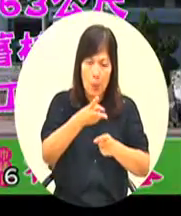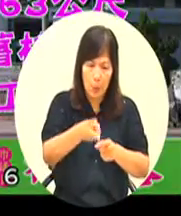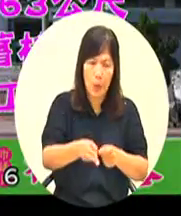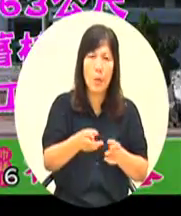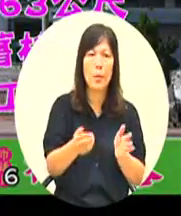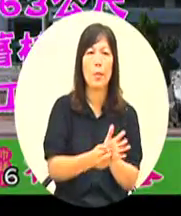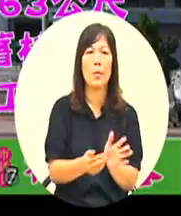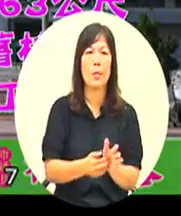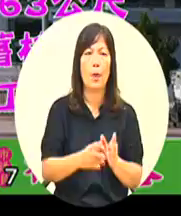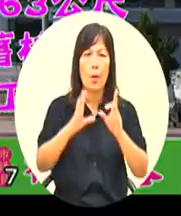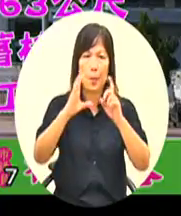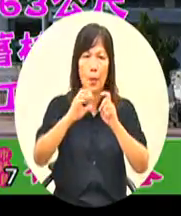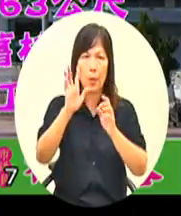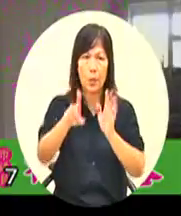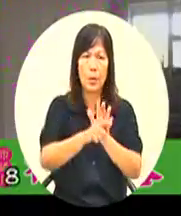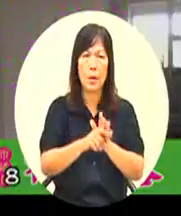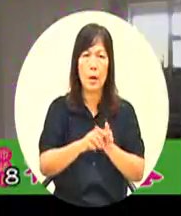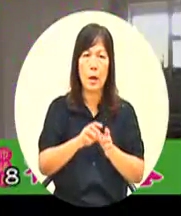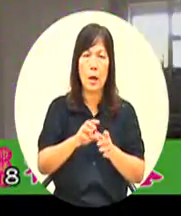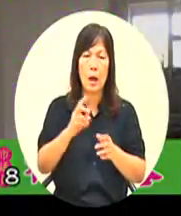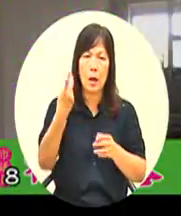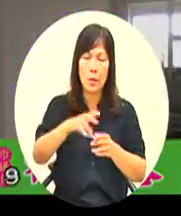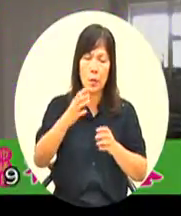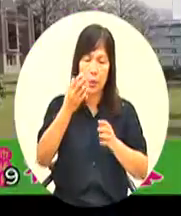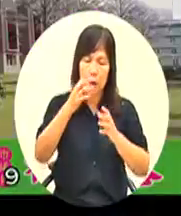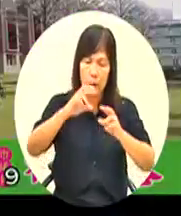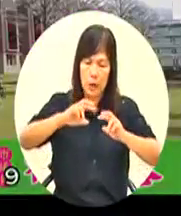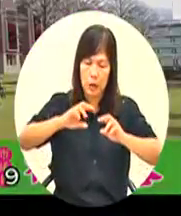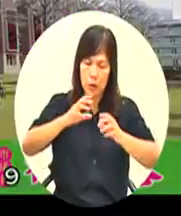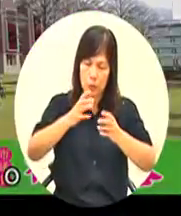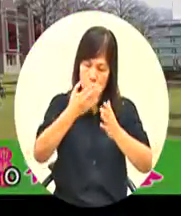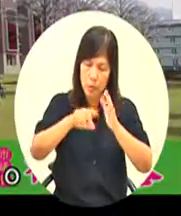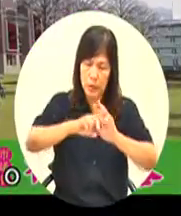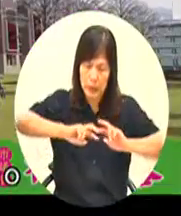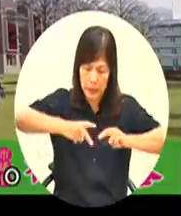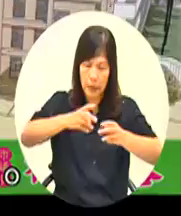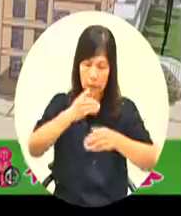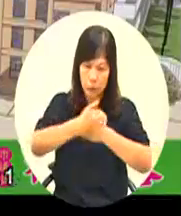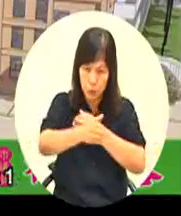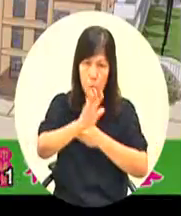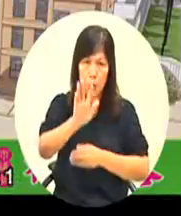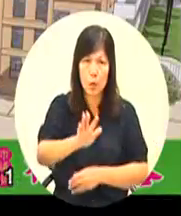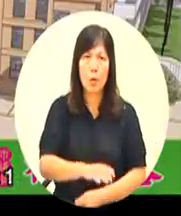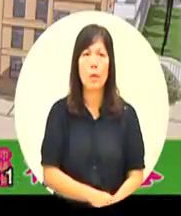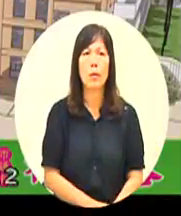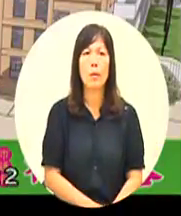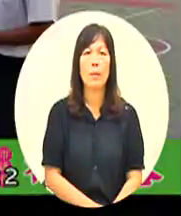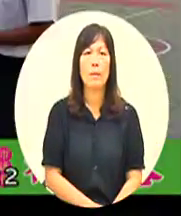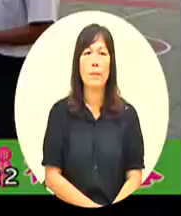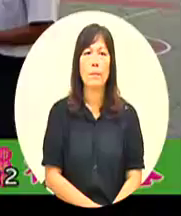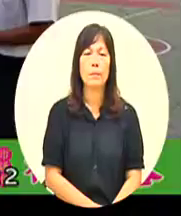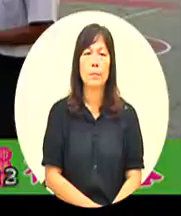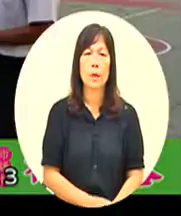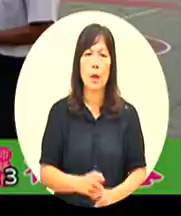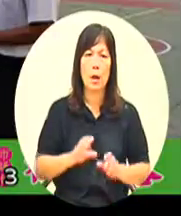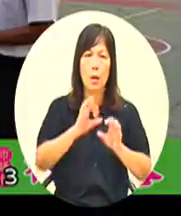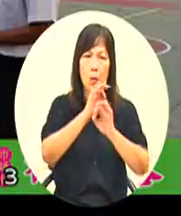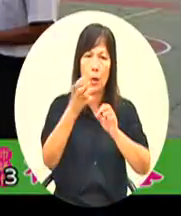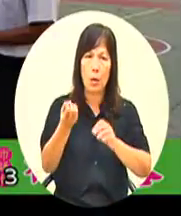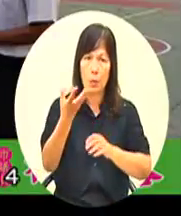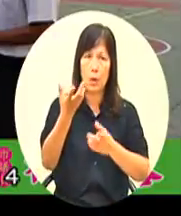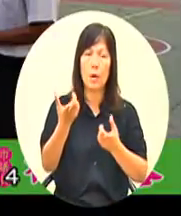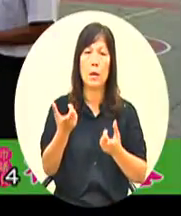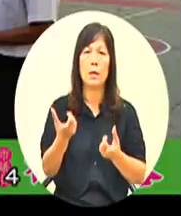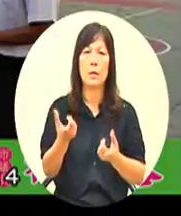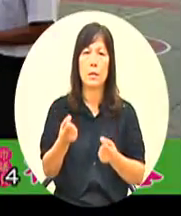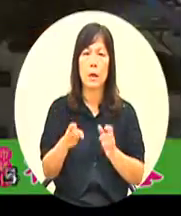那瑞丰国小的校舍改建的进度那 我们是不是光华国中也因